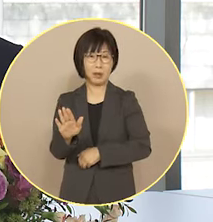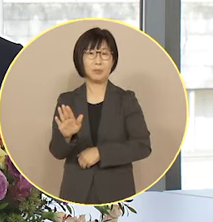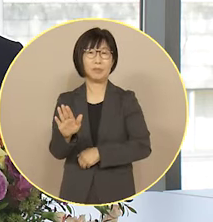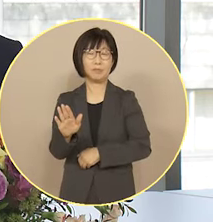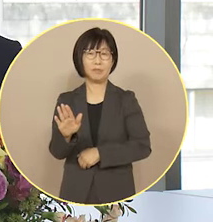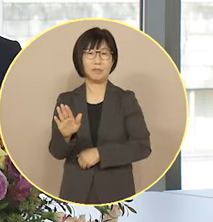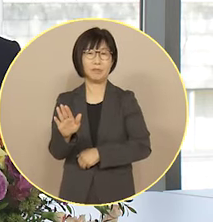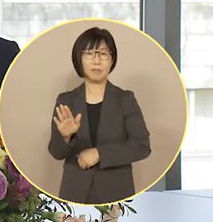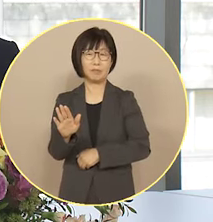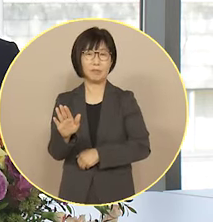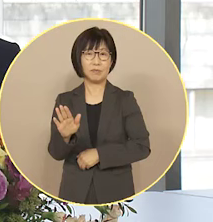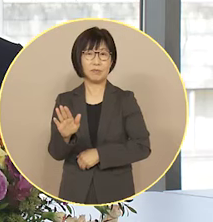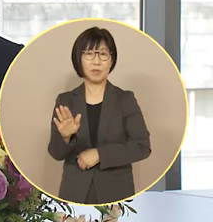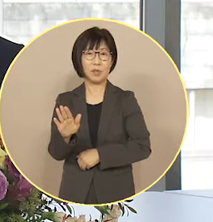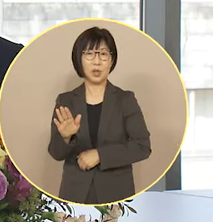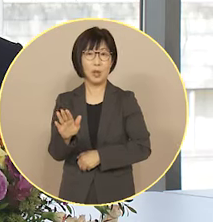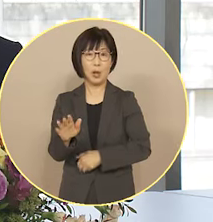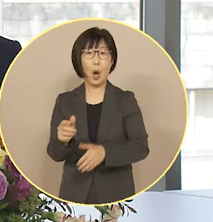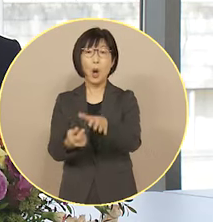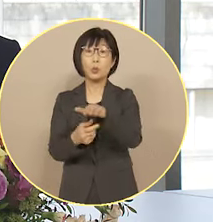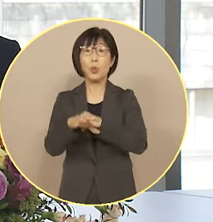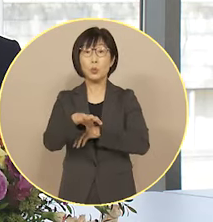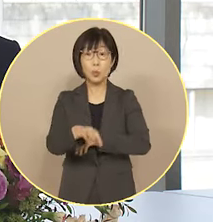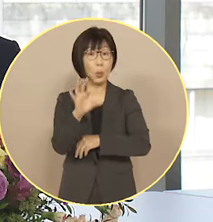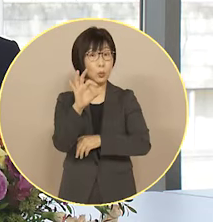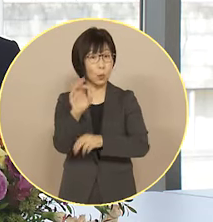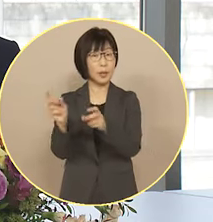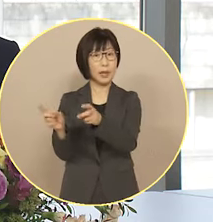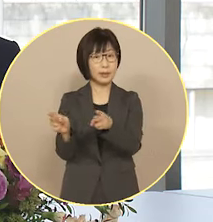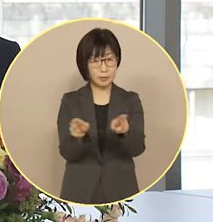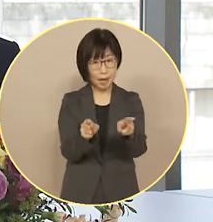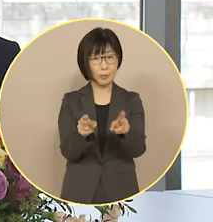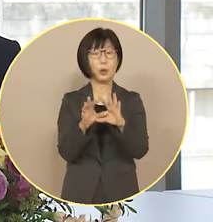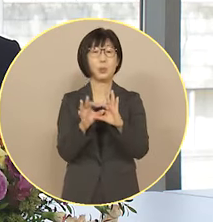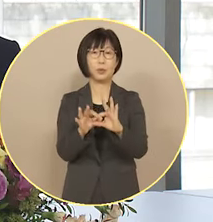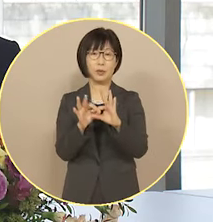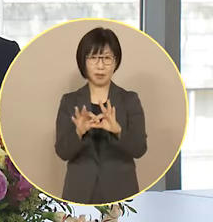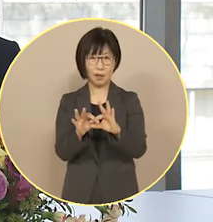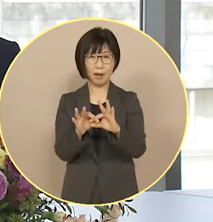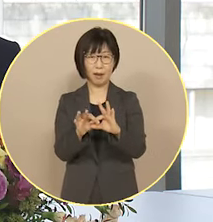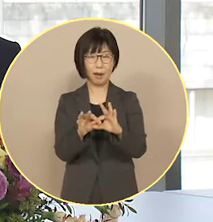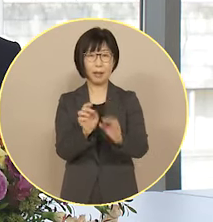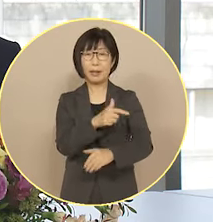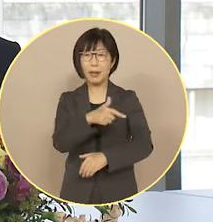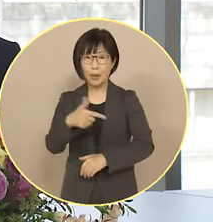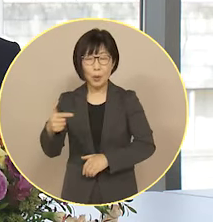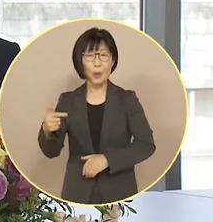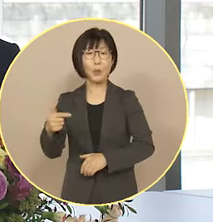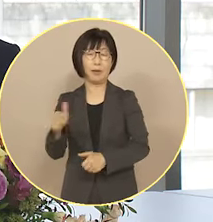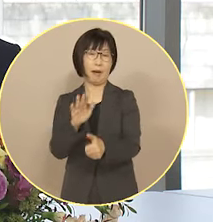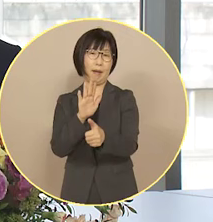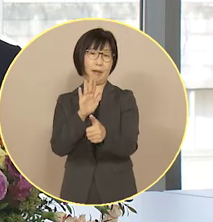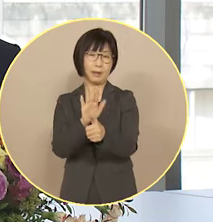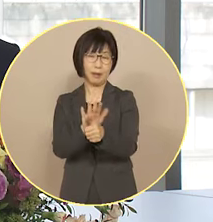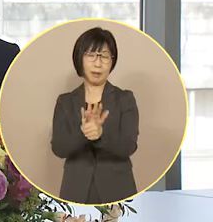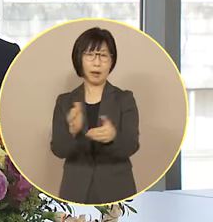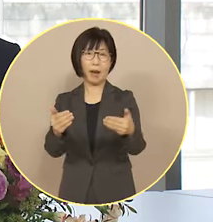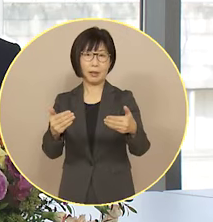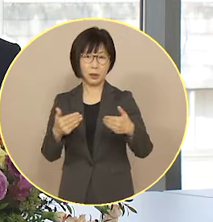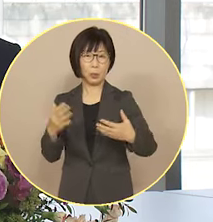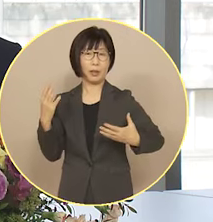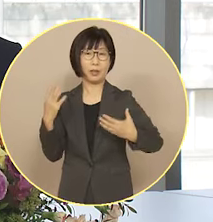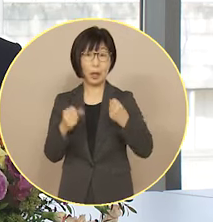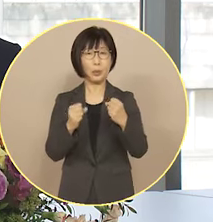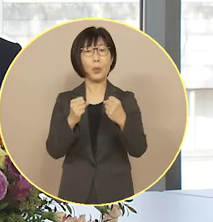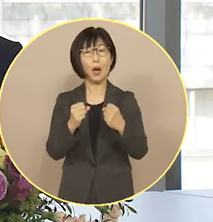のですがえその補助でのトイレの整備についてえ様々な状況を抱えているま生徒